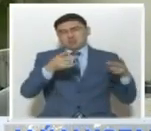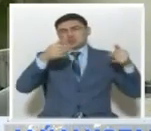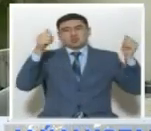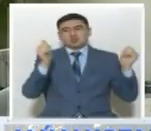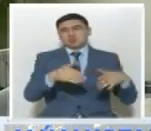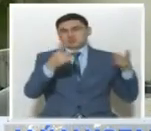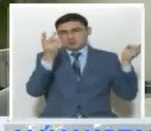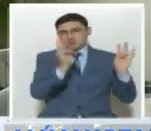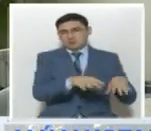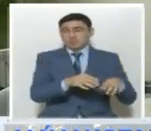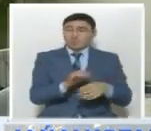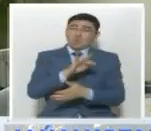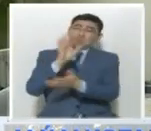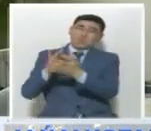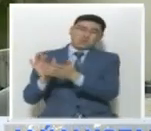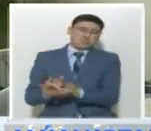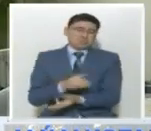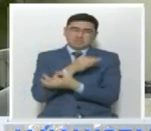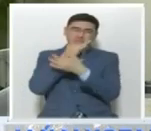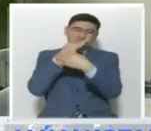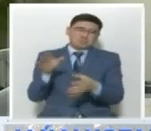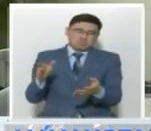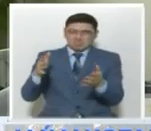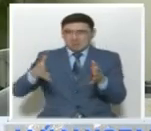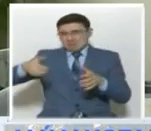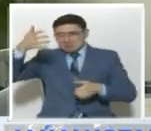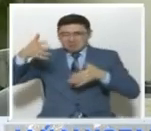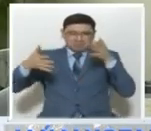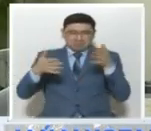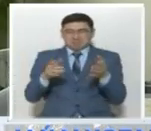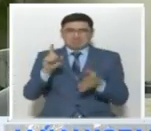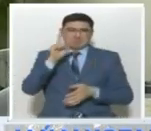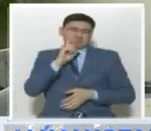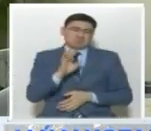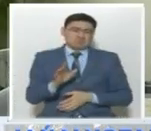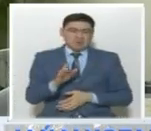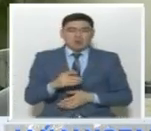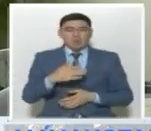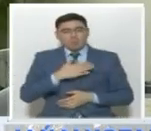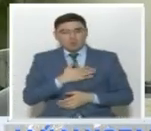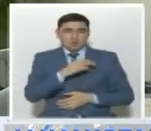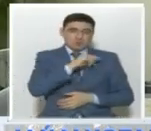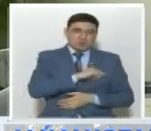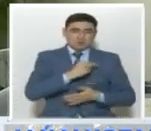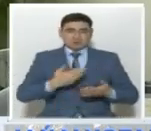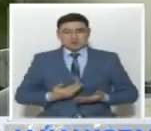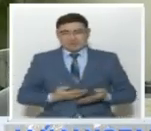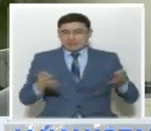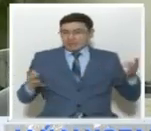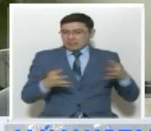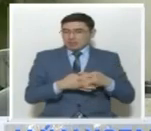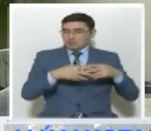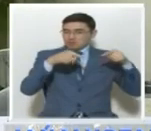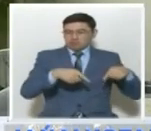мүлде ұнамайды. Бетон дүйлер тарғала сияқты. Осылай өмір сүрген жайлы. Ал мен үшін жұмыс пен өмір екеуі бір ұғым. Заман өзгерген